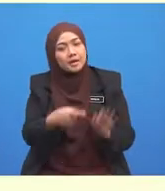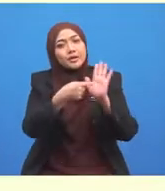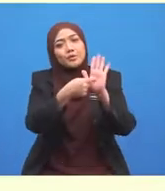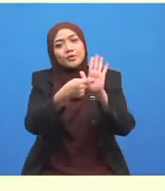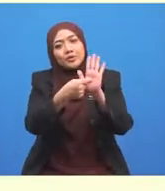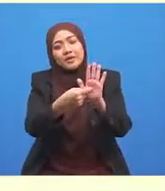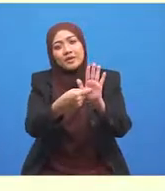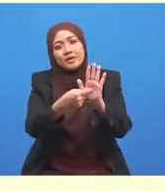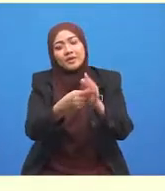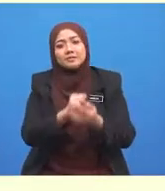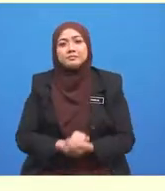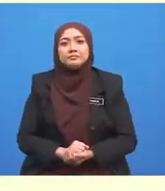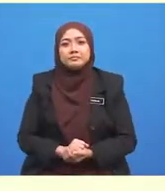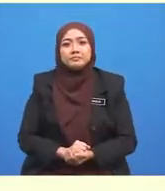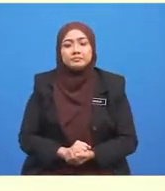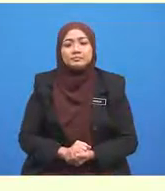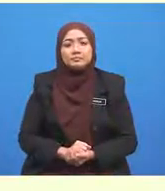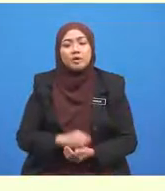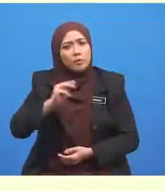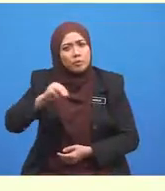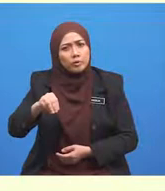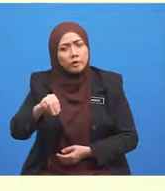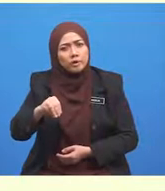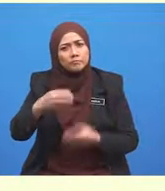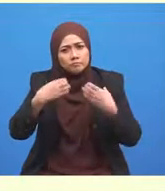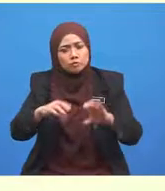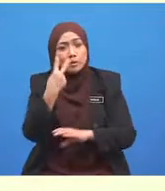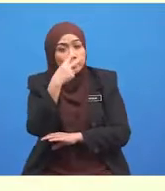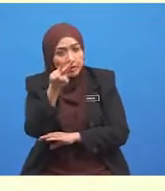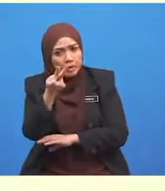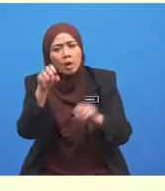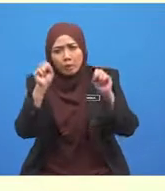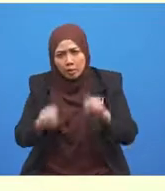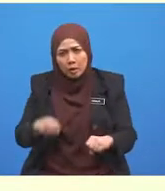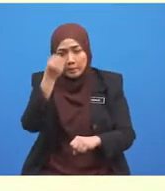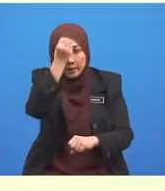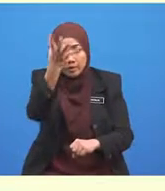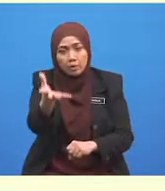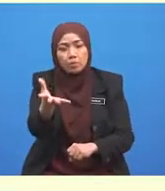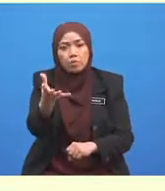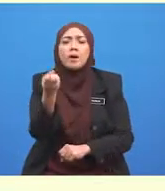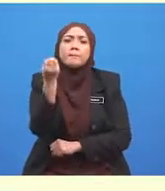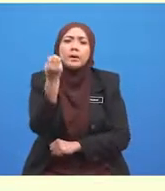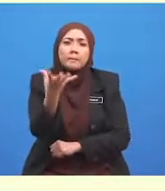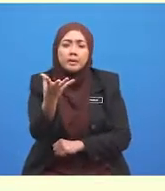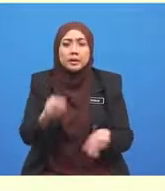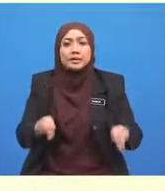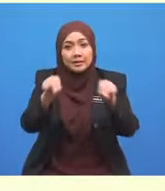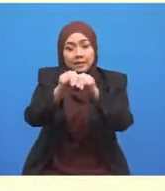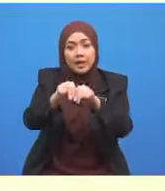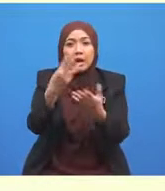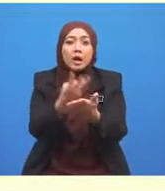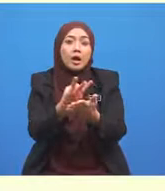Melalui pemerhatian murid-murid, boleh murid-murid nyatakan pada cikgu nilai wang tersebut?